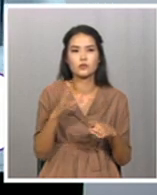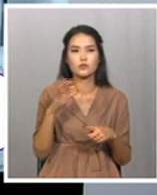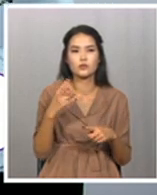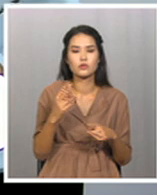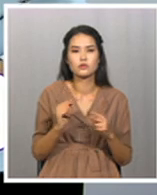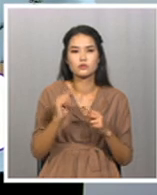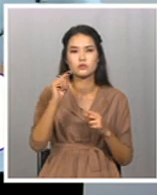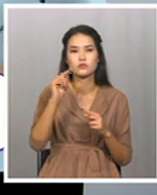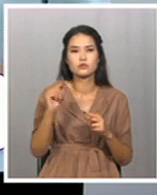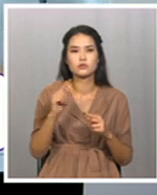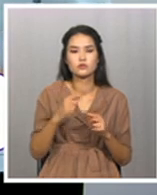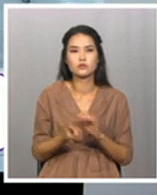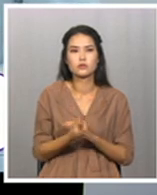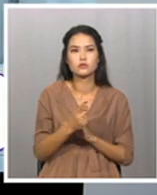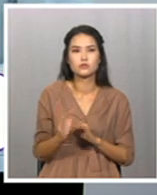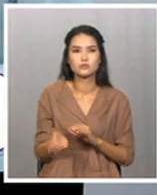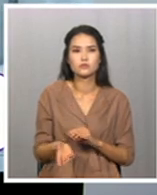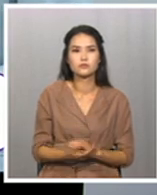оттек бөлініп шығады.